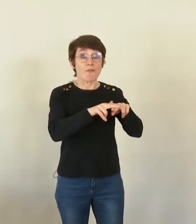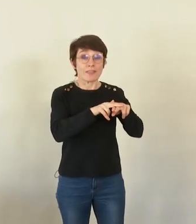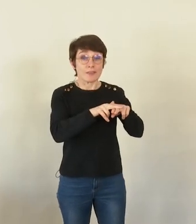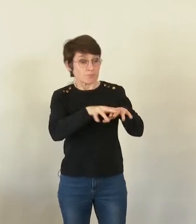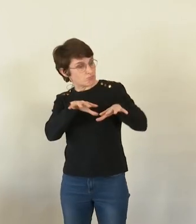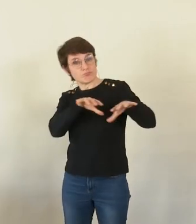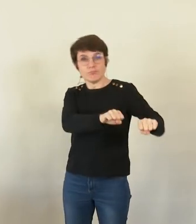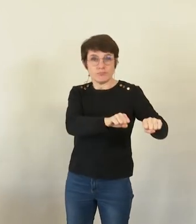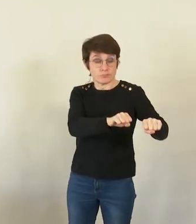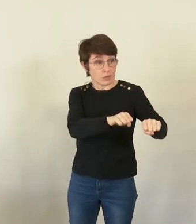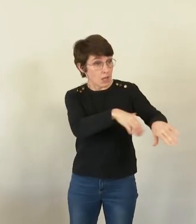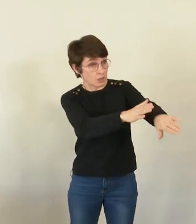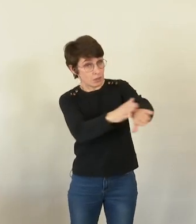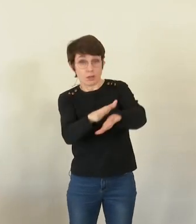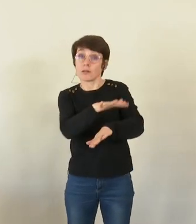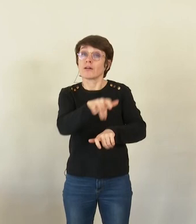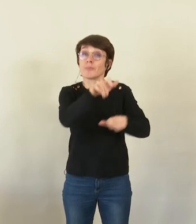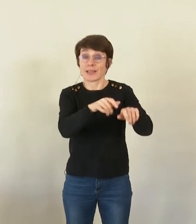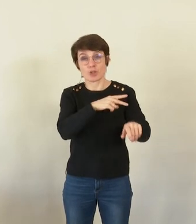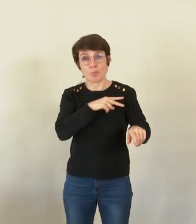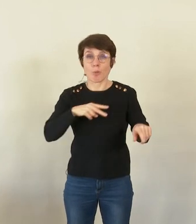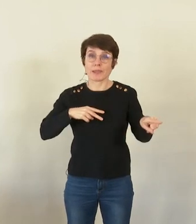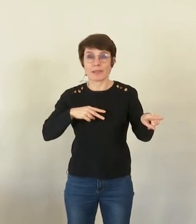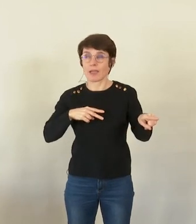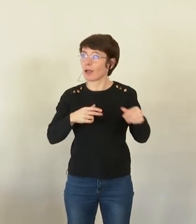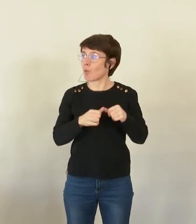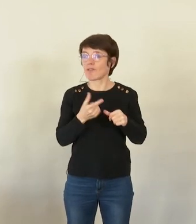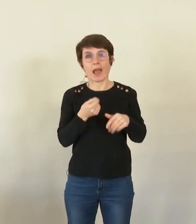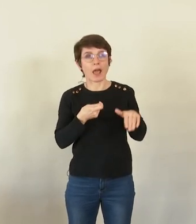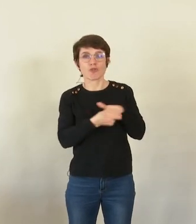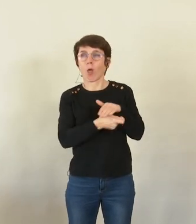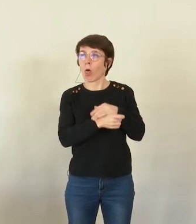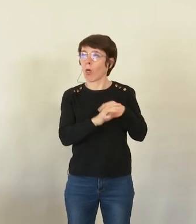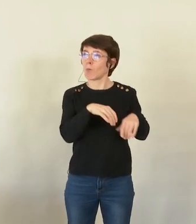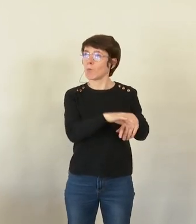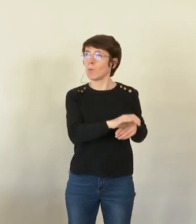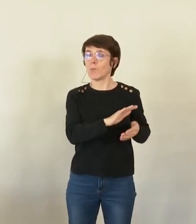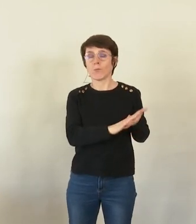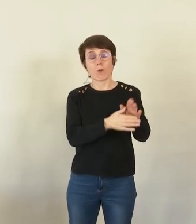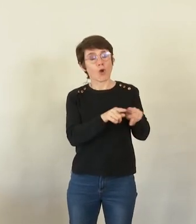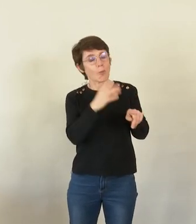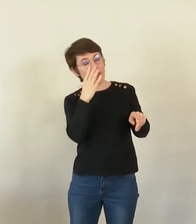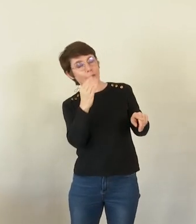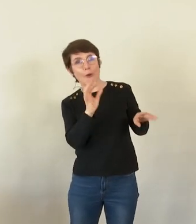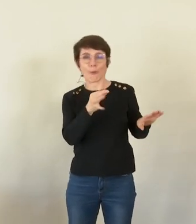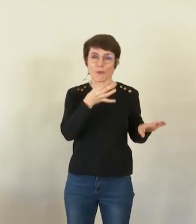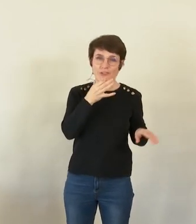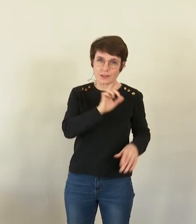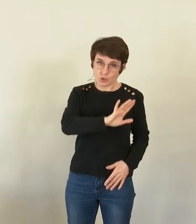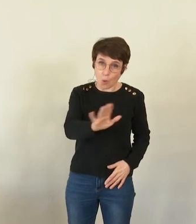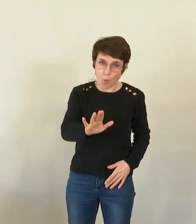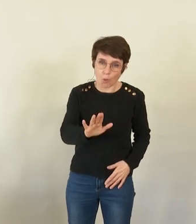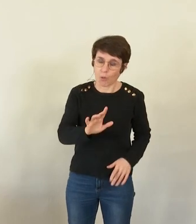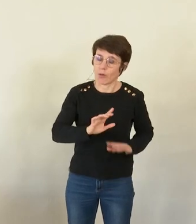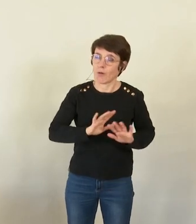multipropriétaires notamment un logement ne peut pas être un objet de spéculation ça ne peut pas être un actif financier dormant non non